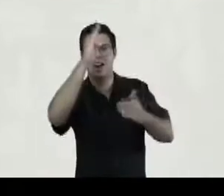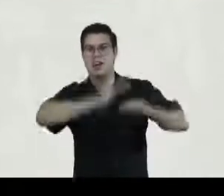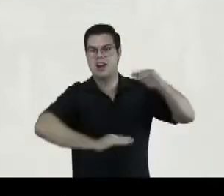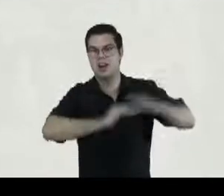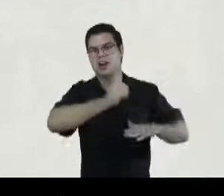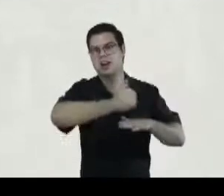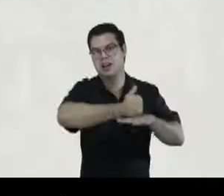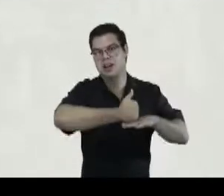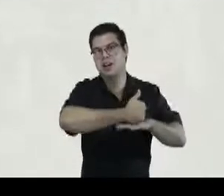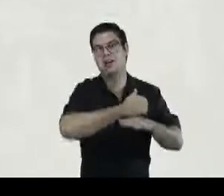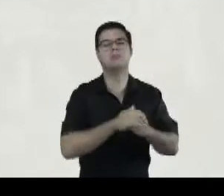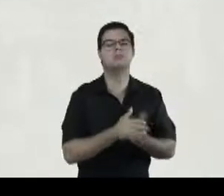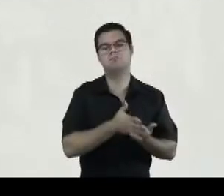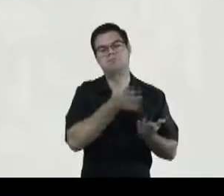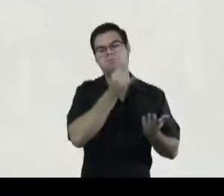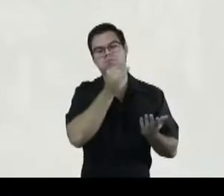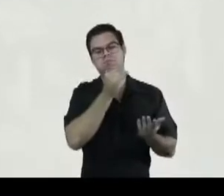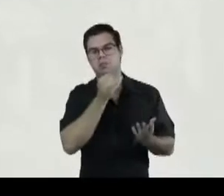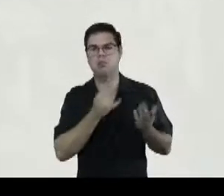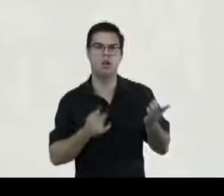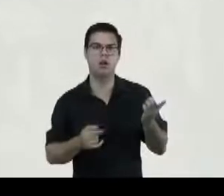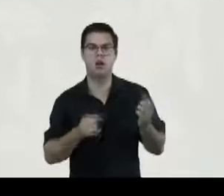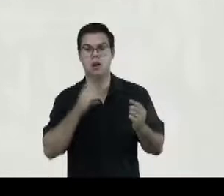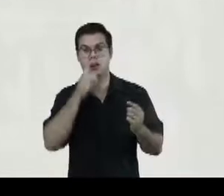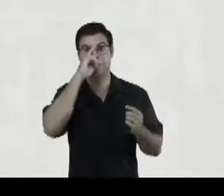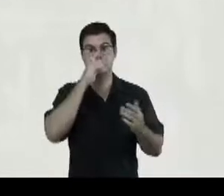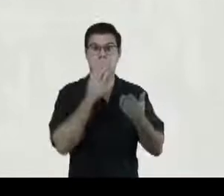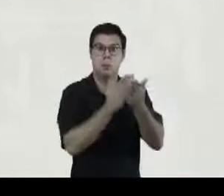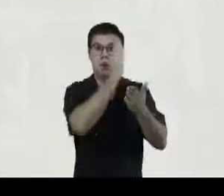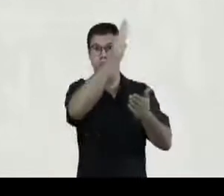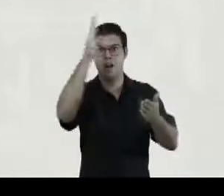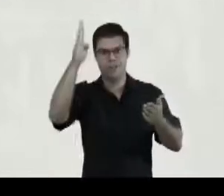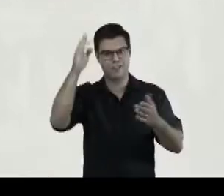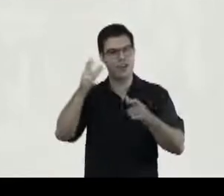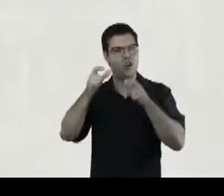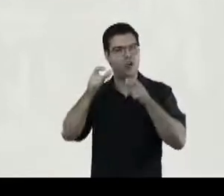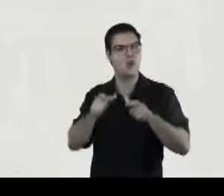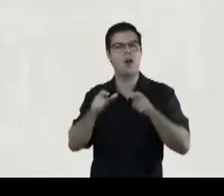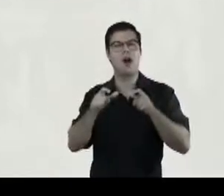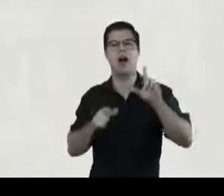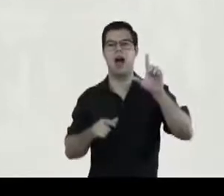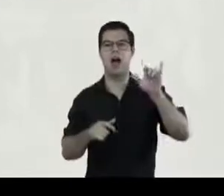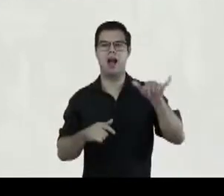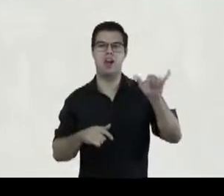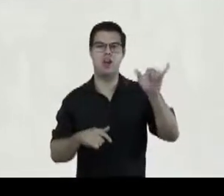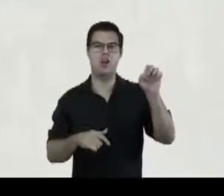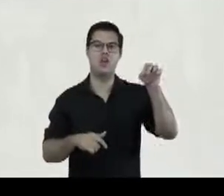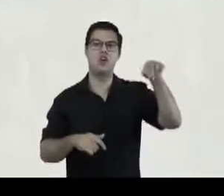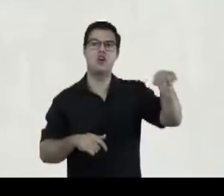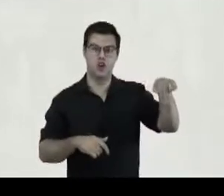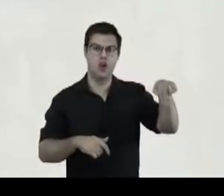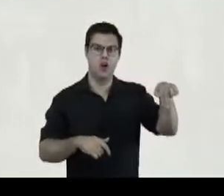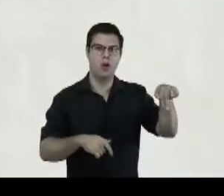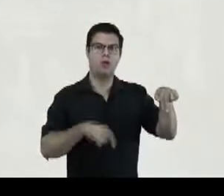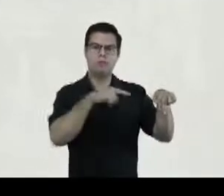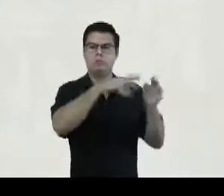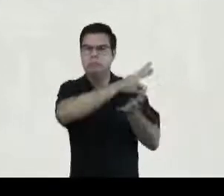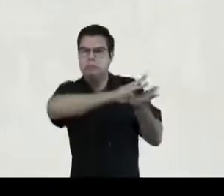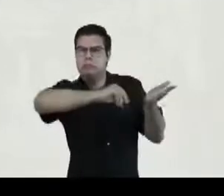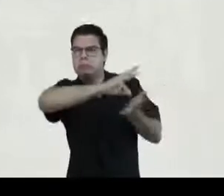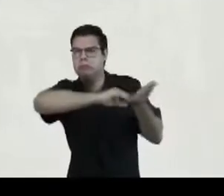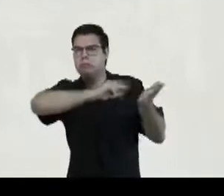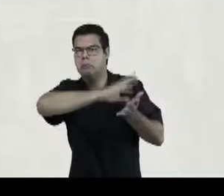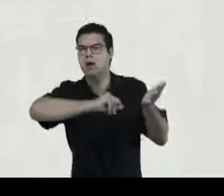lyonnaise d'Henri Baudrier, qui fut copiée à plusieurs reprises, y compris jusque dans les années 70, ou encore le